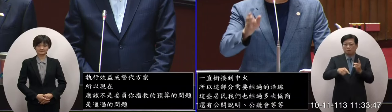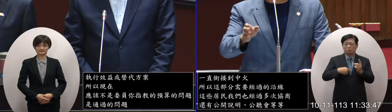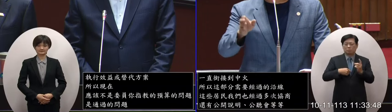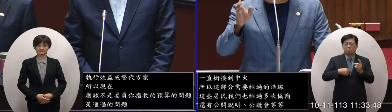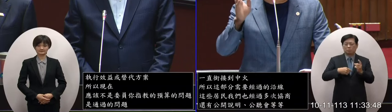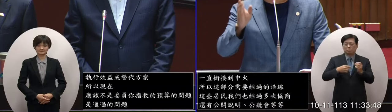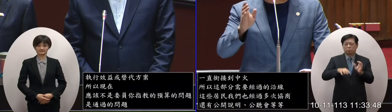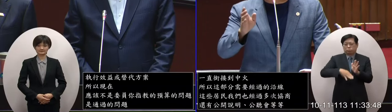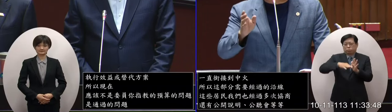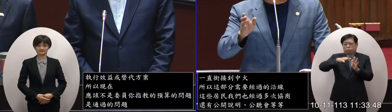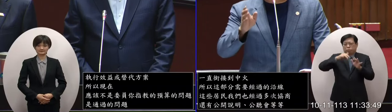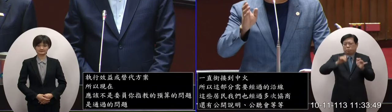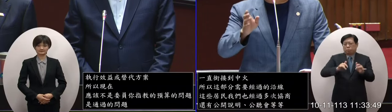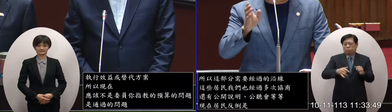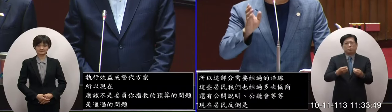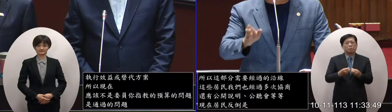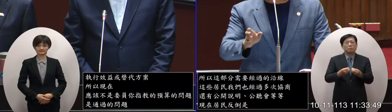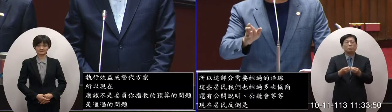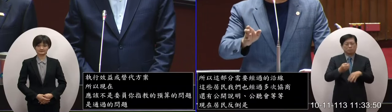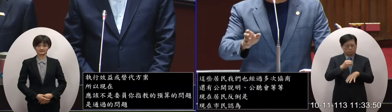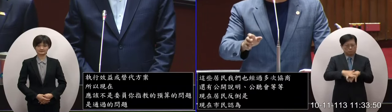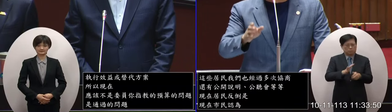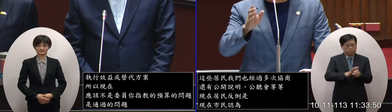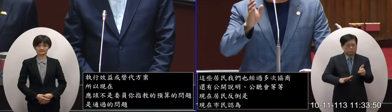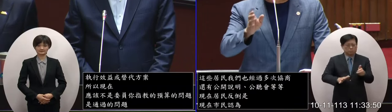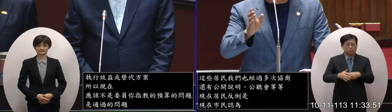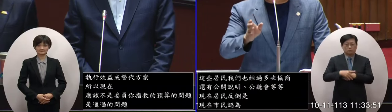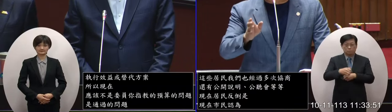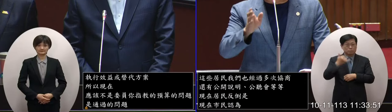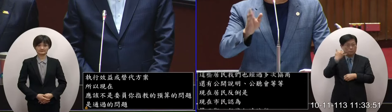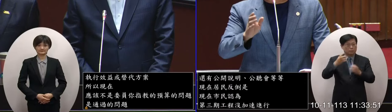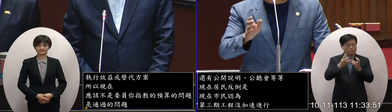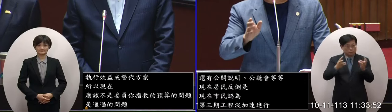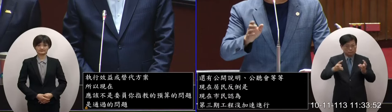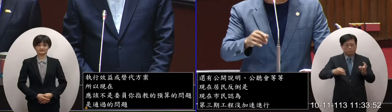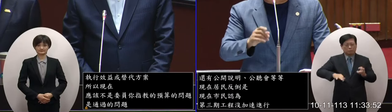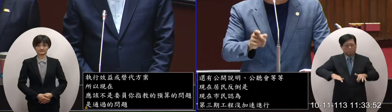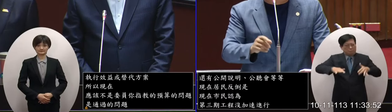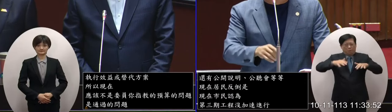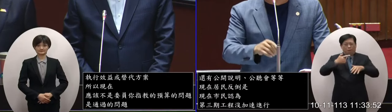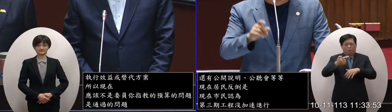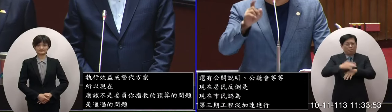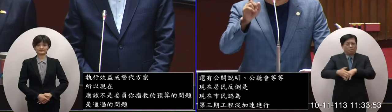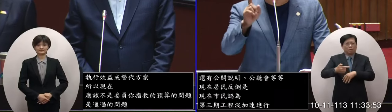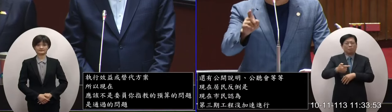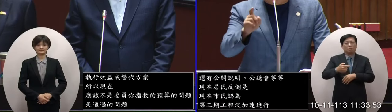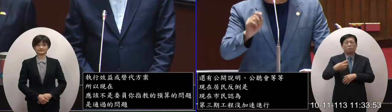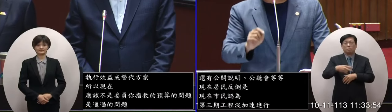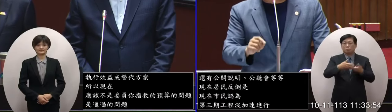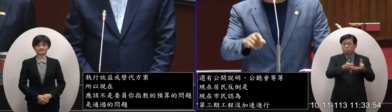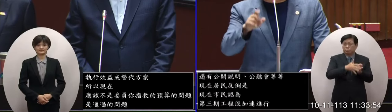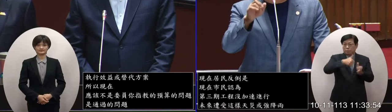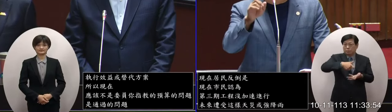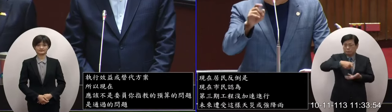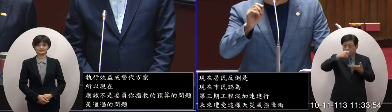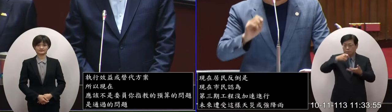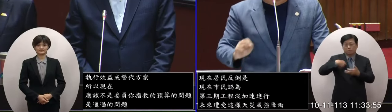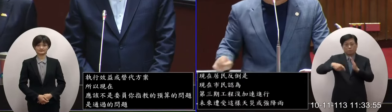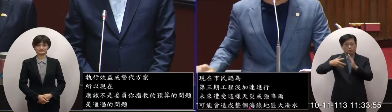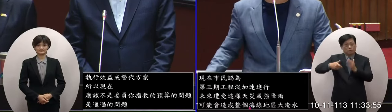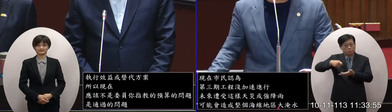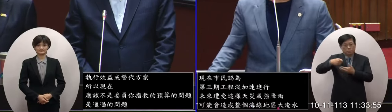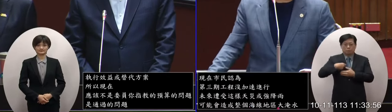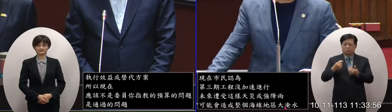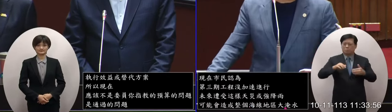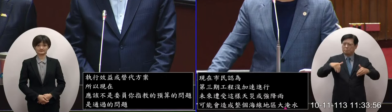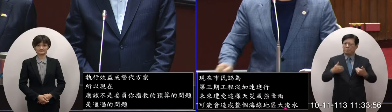这个天灾或者是强降雨，可能会造成整个海线地区的大淹水。所以这个部分刚好跟部长你提到了，跟院长讲的